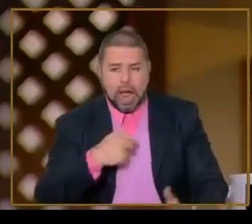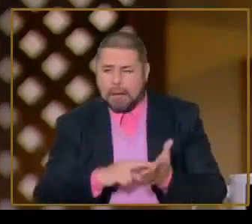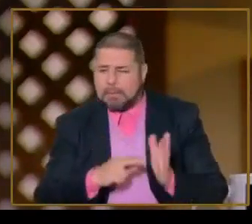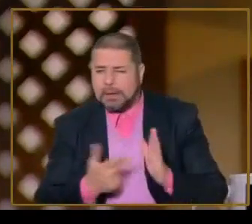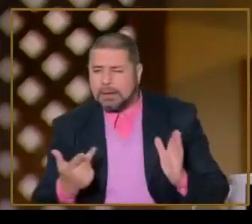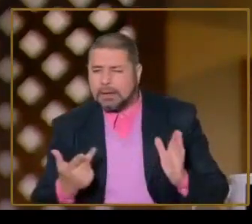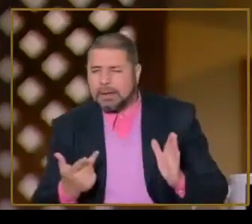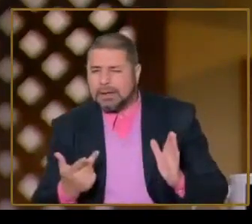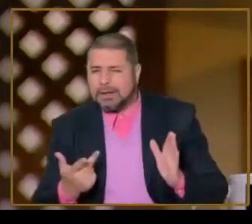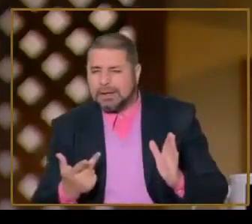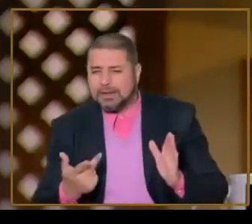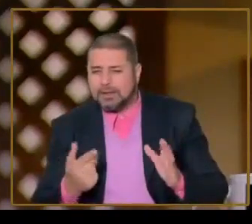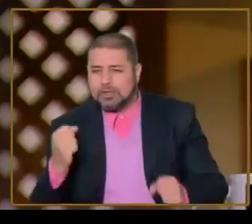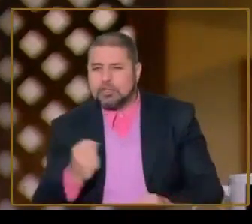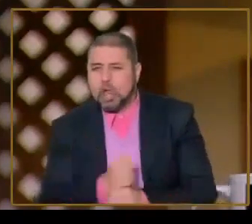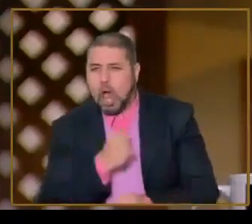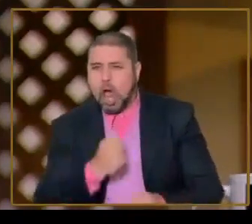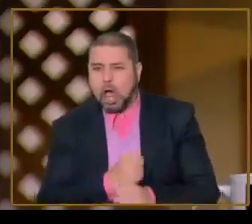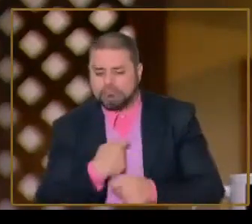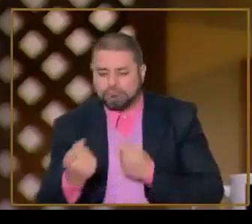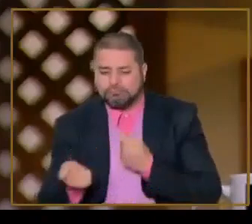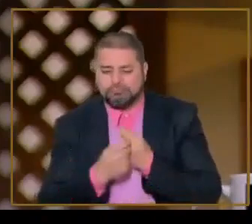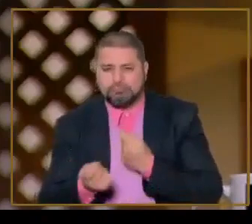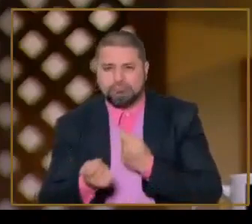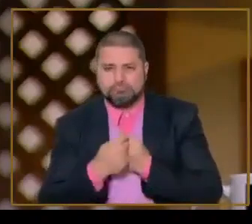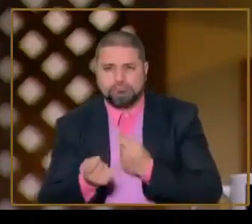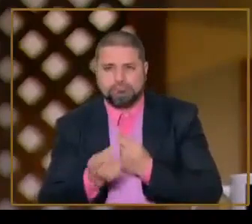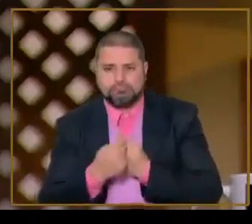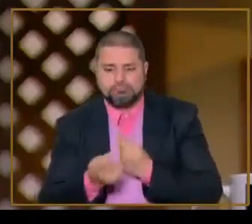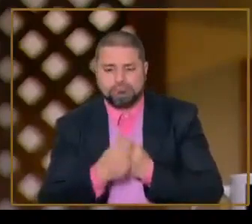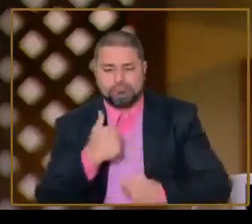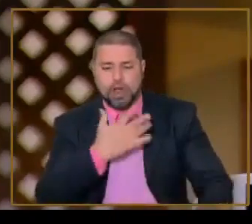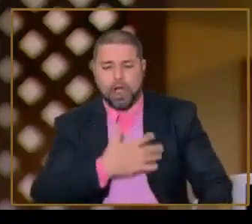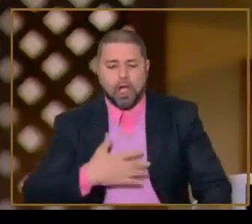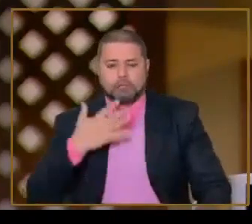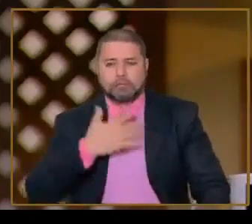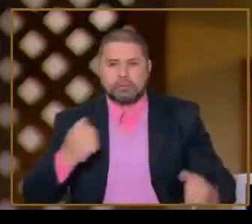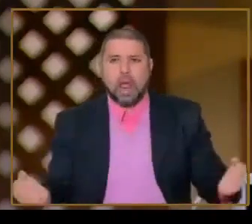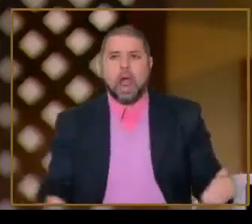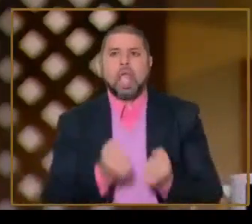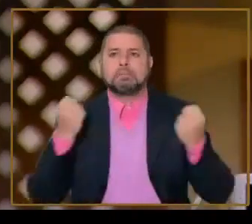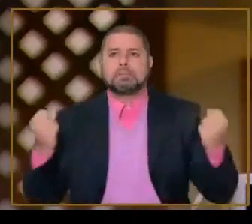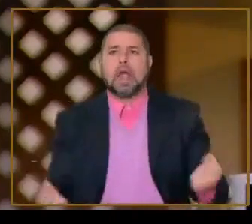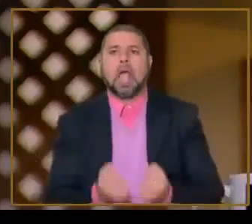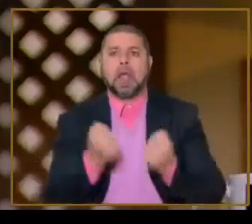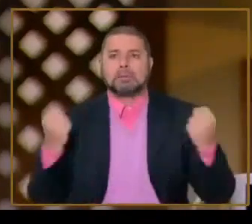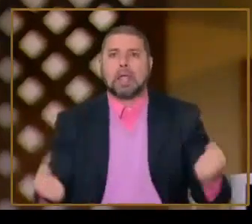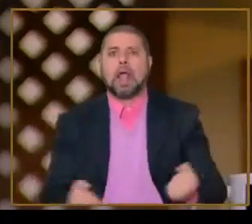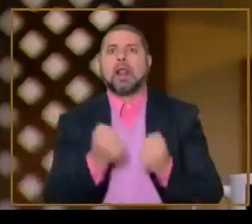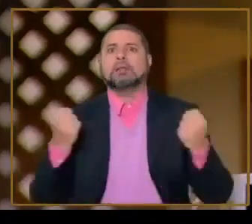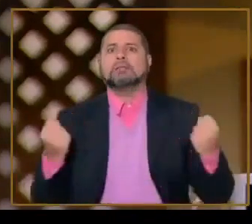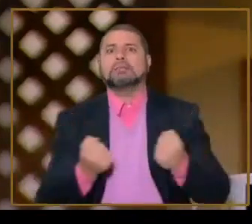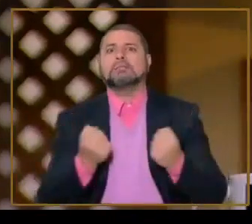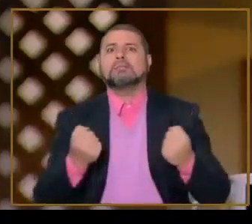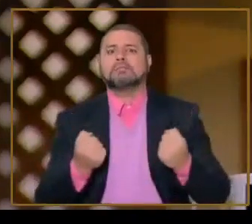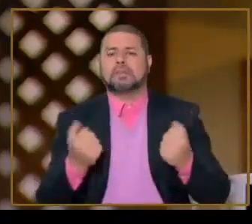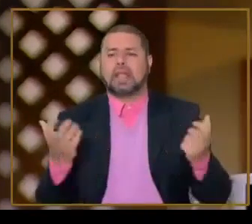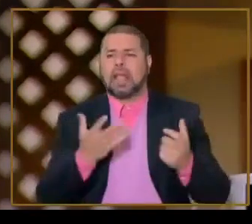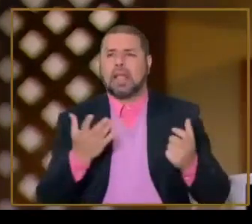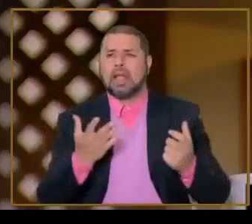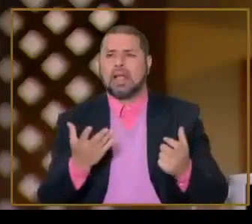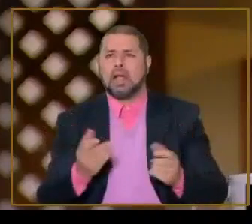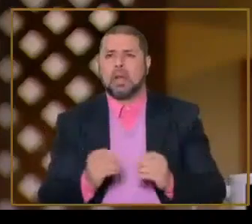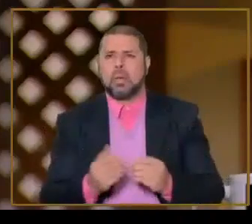انا دايما شغال على نفسي وبمر نفسي مش مش كل